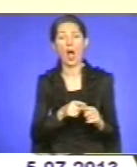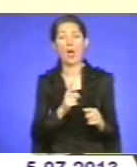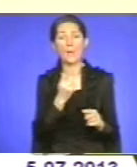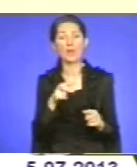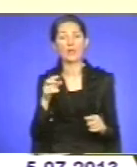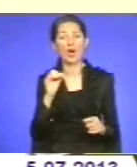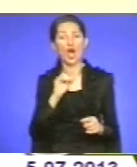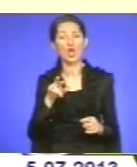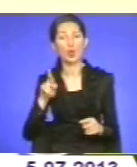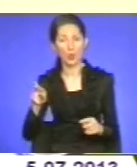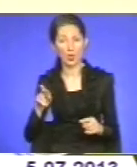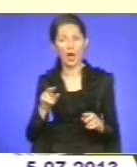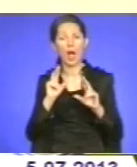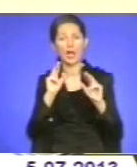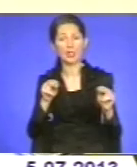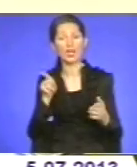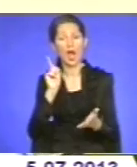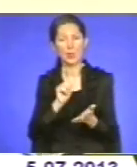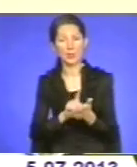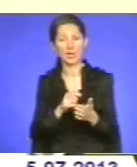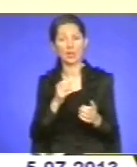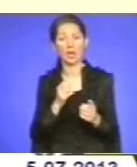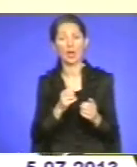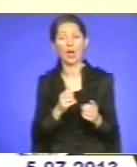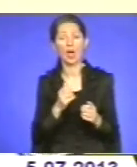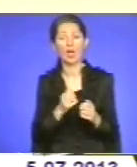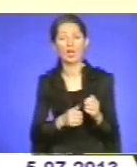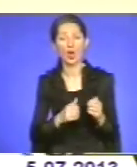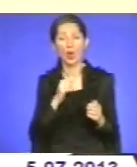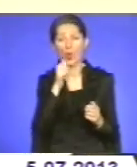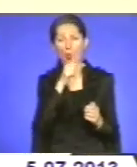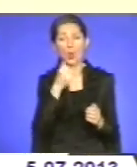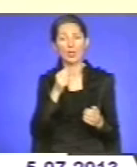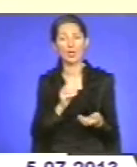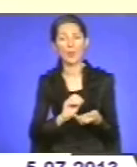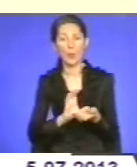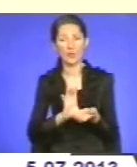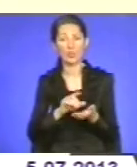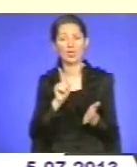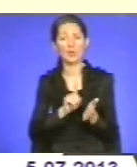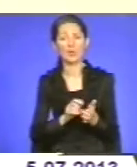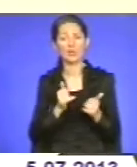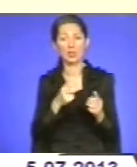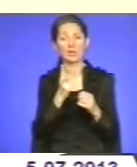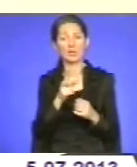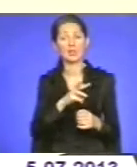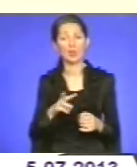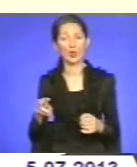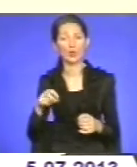июля, гарантує обов'язкове ежегодне підвищення пенсії для 12 мільйонів українців. Для нас це